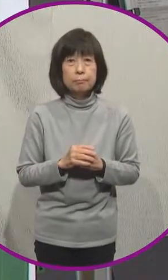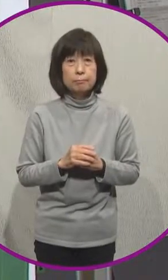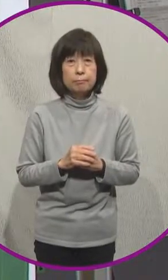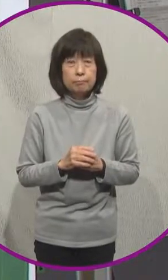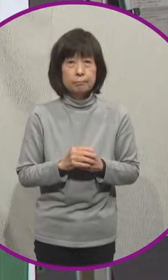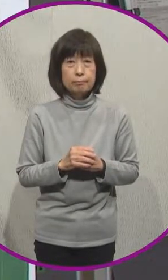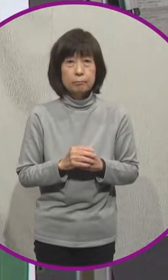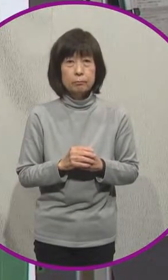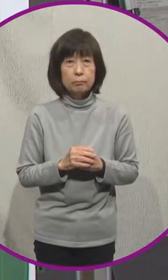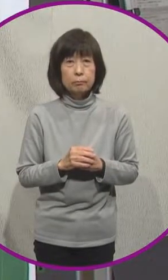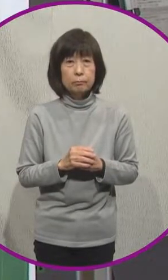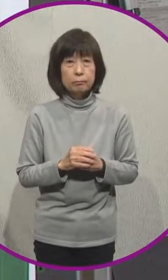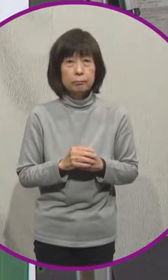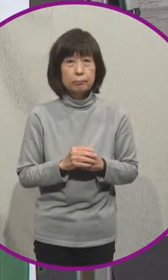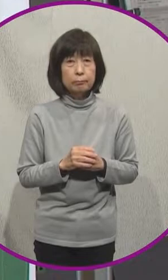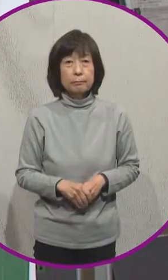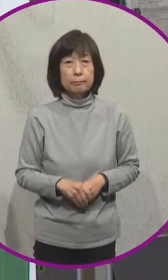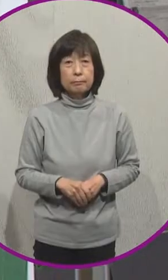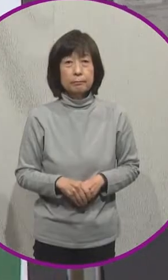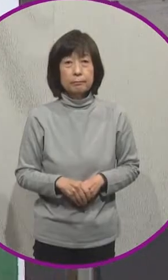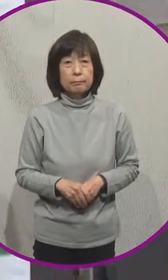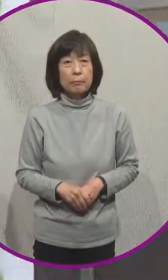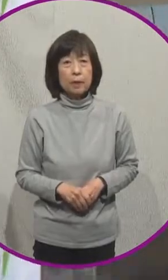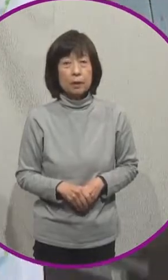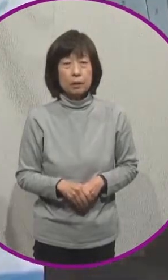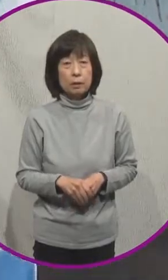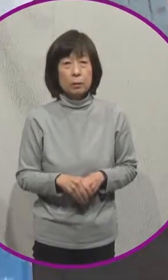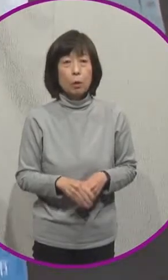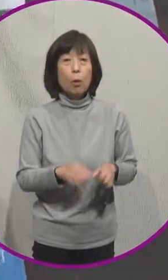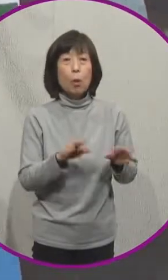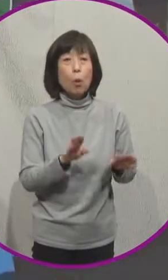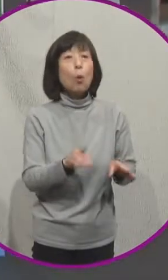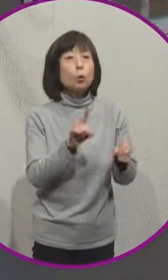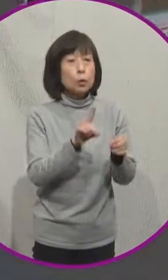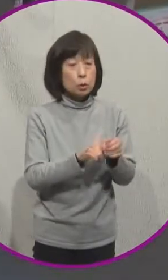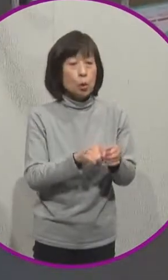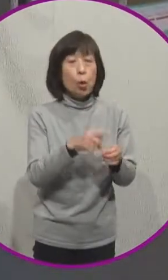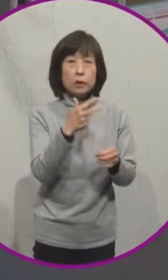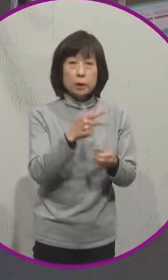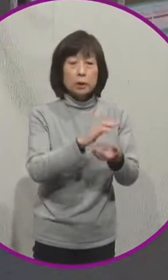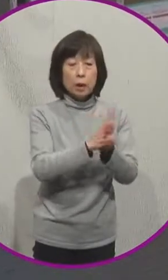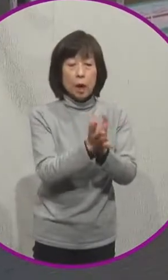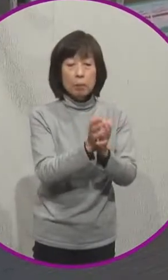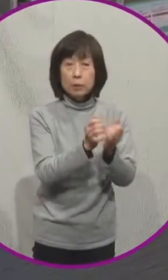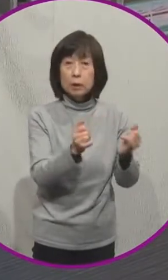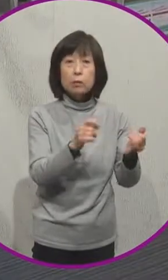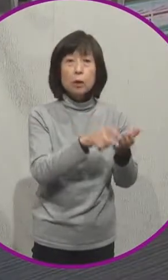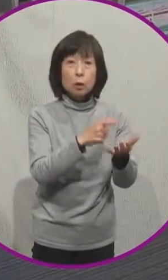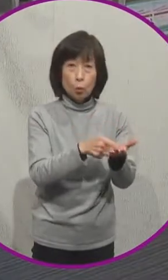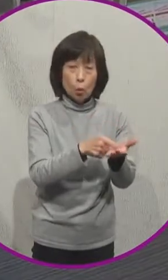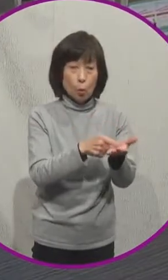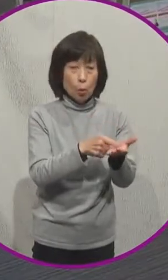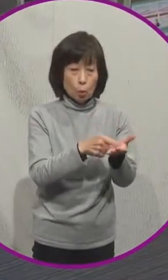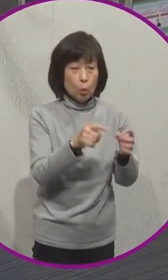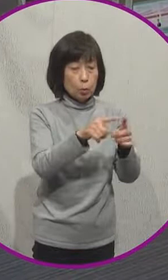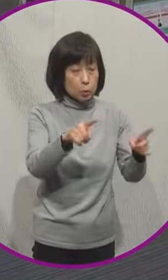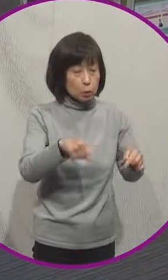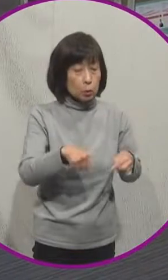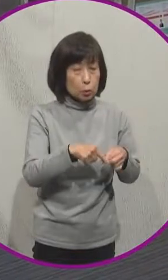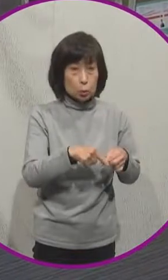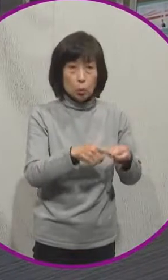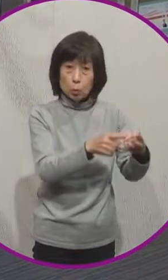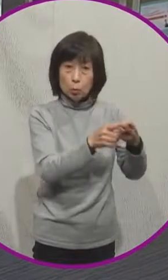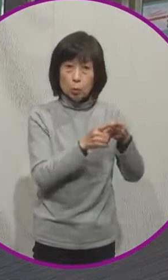協力お願いいたしますそれでは今年の市県民税の申告書の送付時期などについて教えて